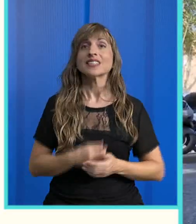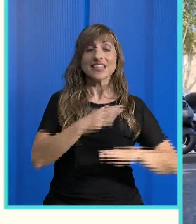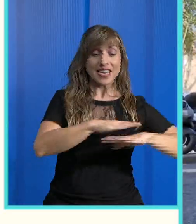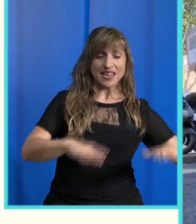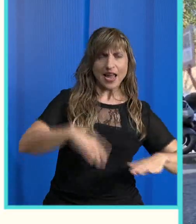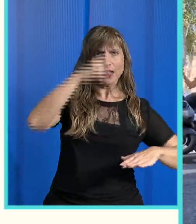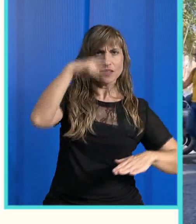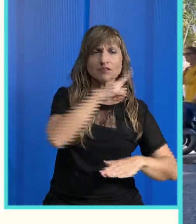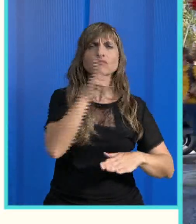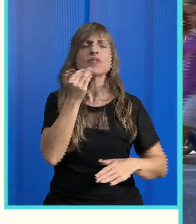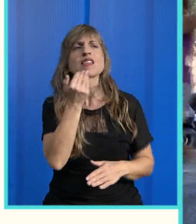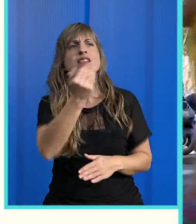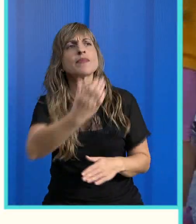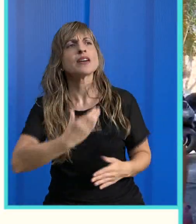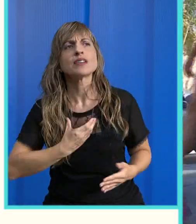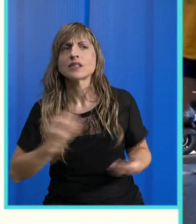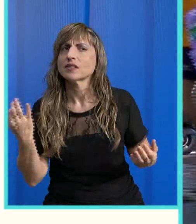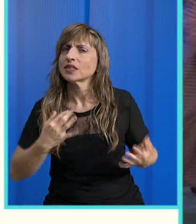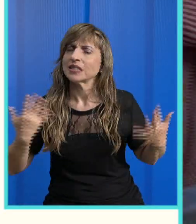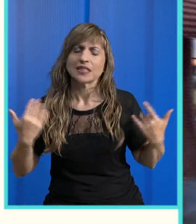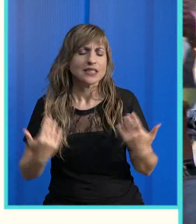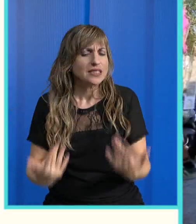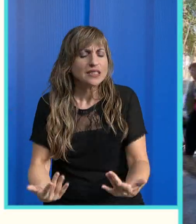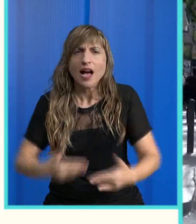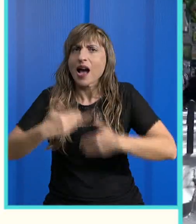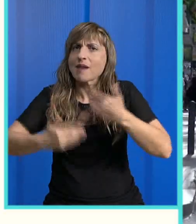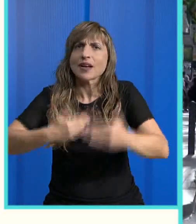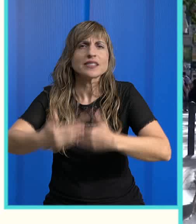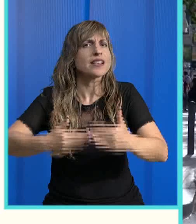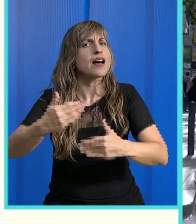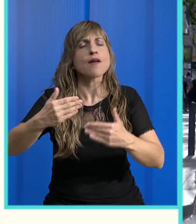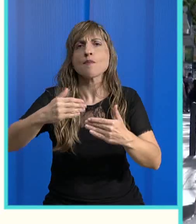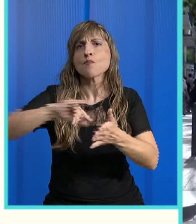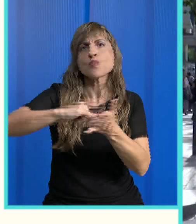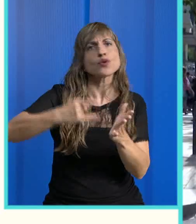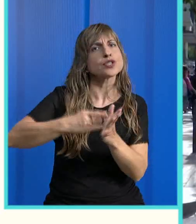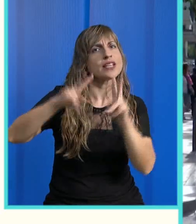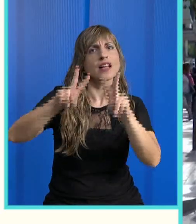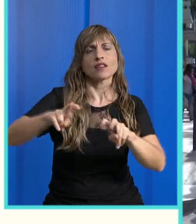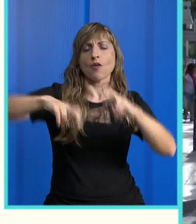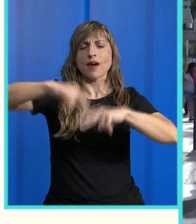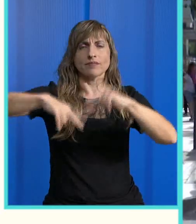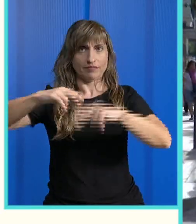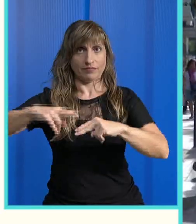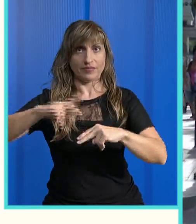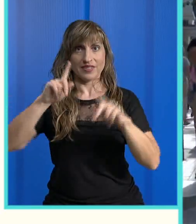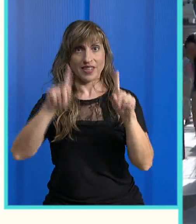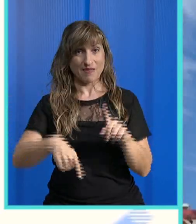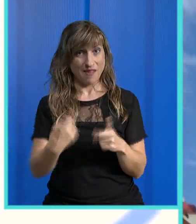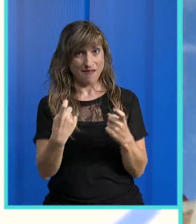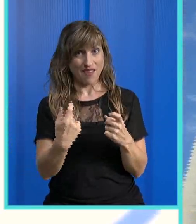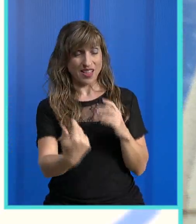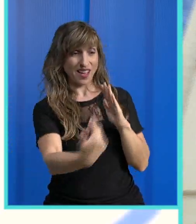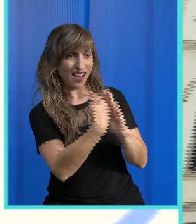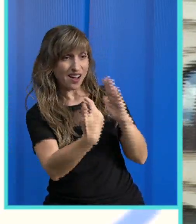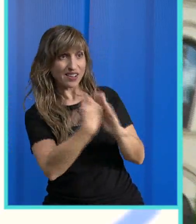pares i mares han demanat a l'Ajuntament que avancien el projecte de construcció de la nova escola. També denuncien una mancada de transparència en el procés